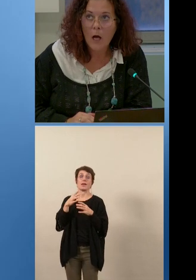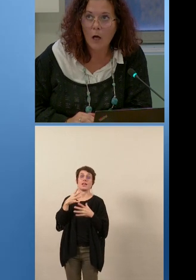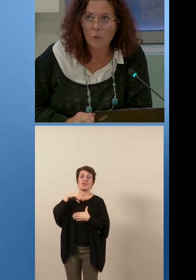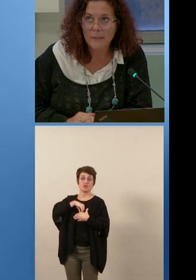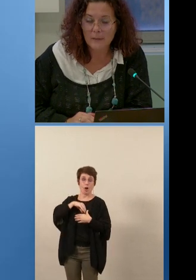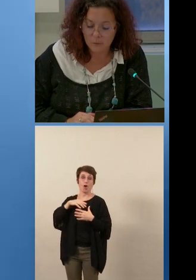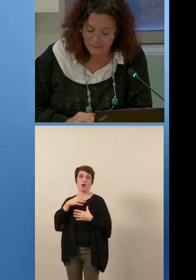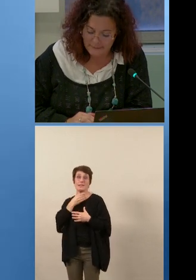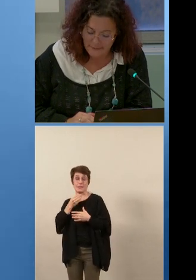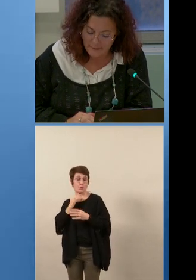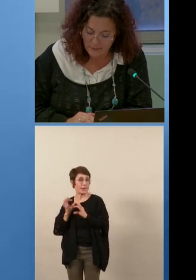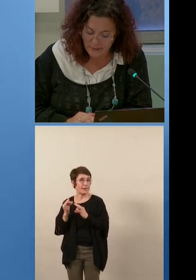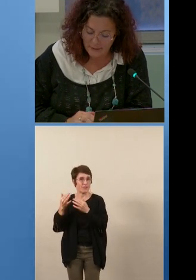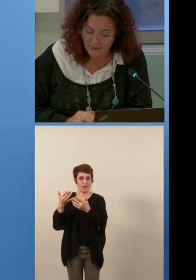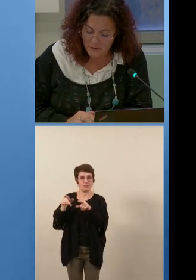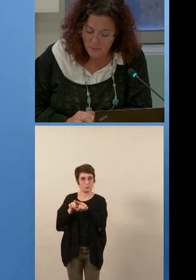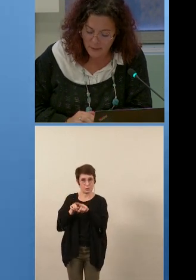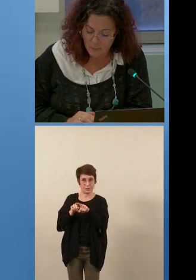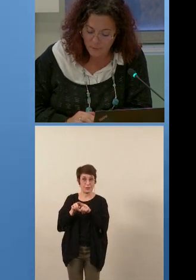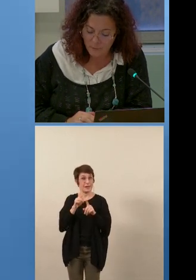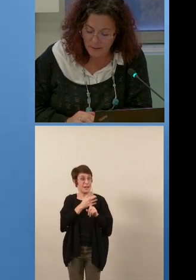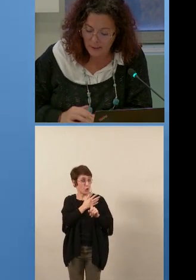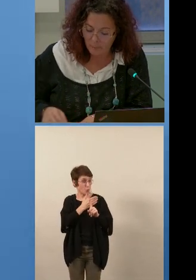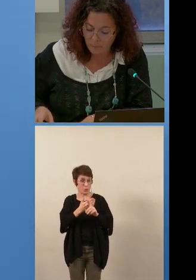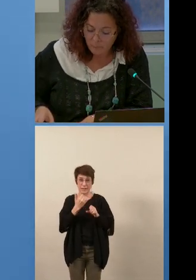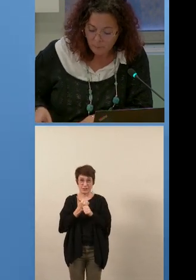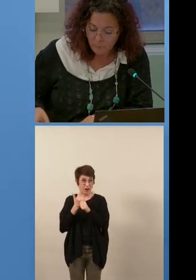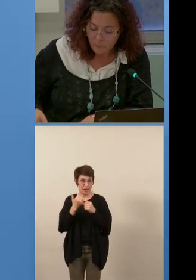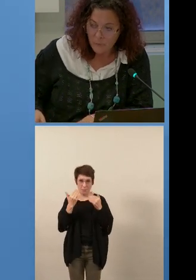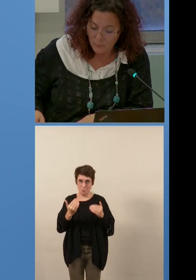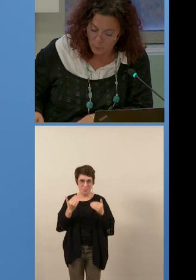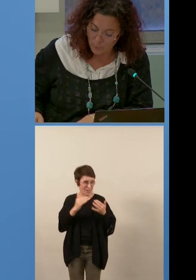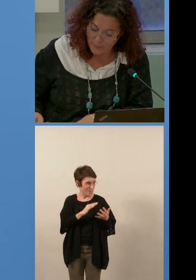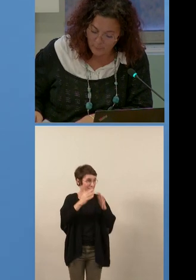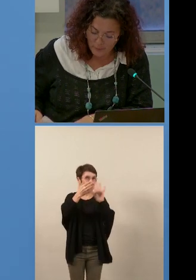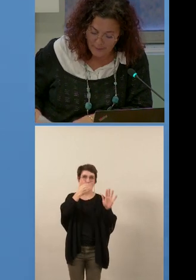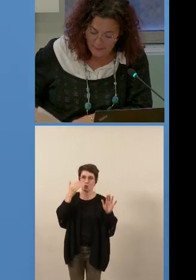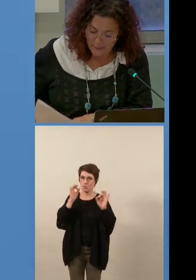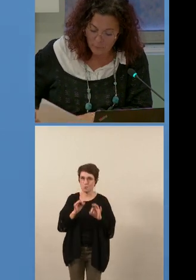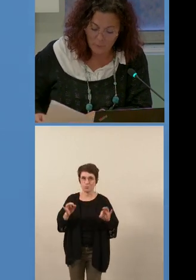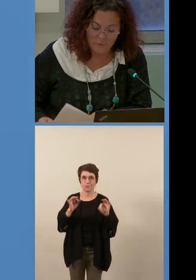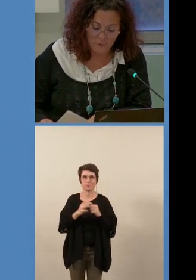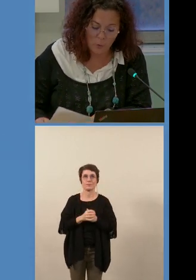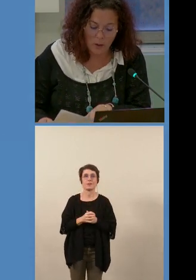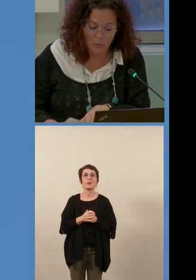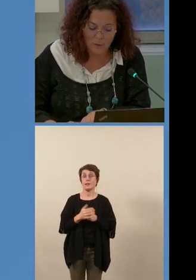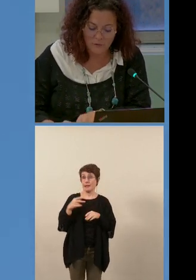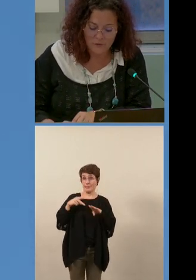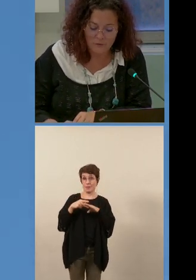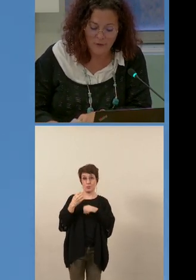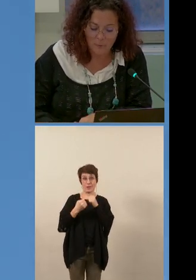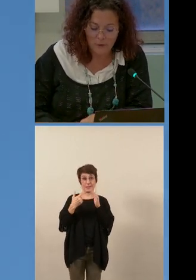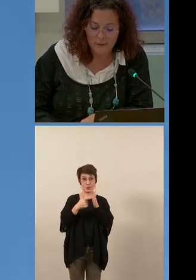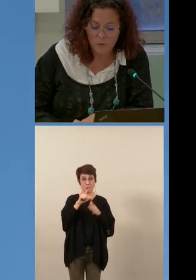un texte qui d'année en année et desésespériment similaires depuis le début de l'année 2023 au moins